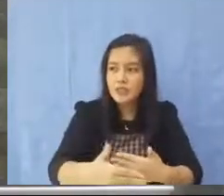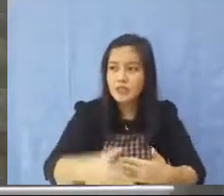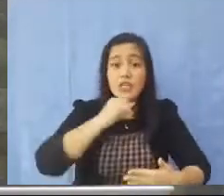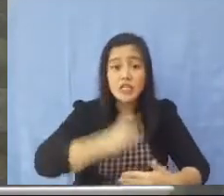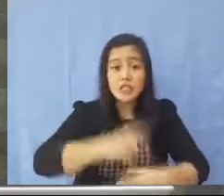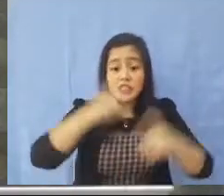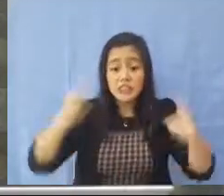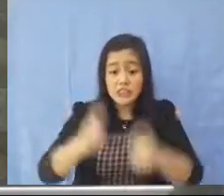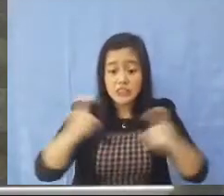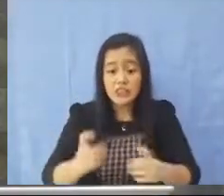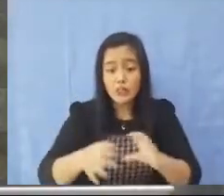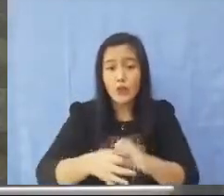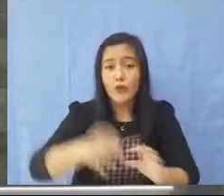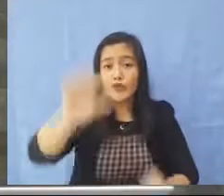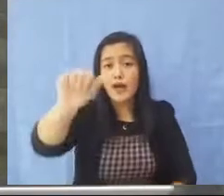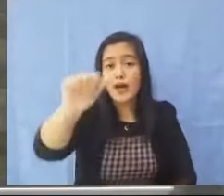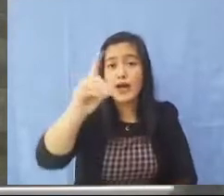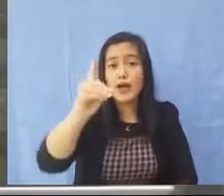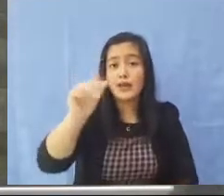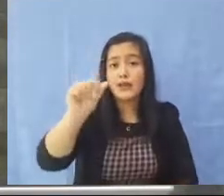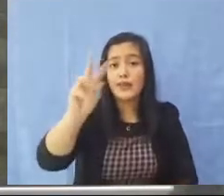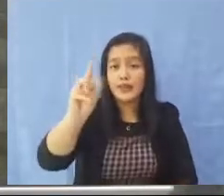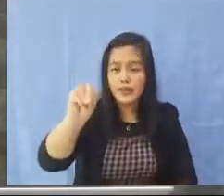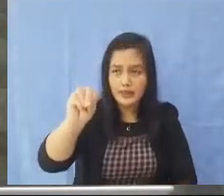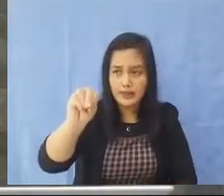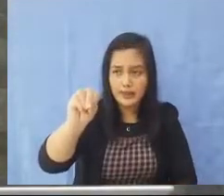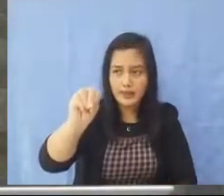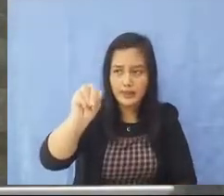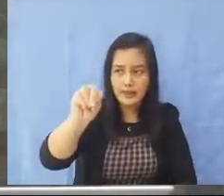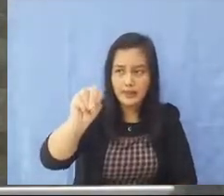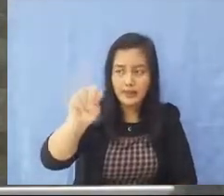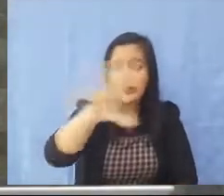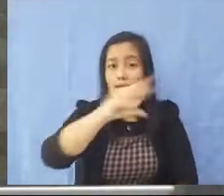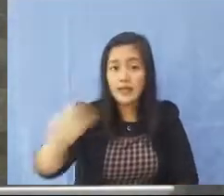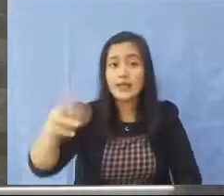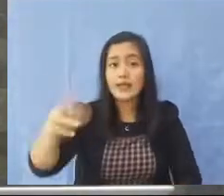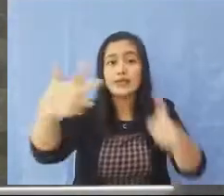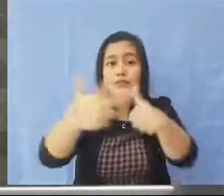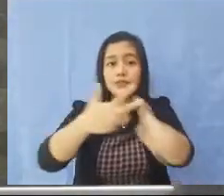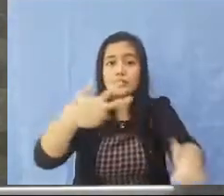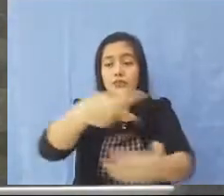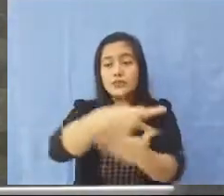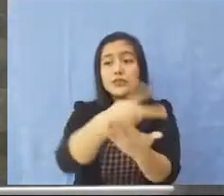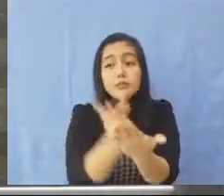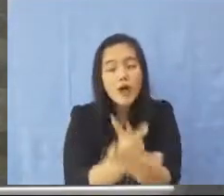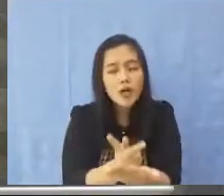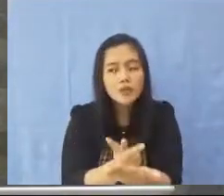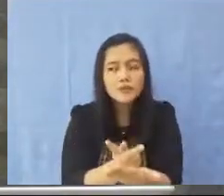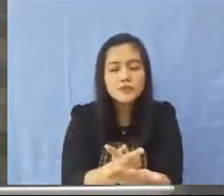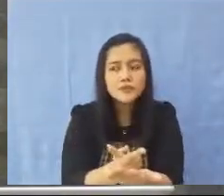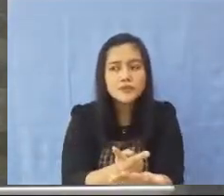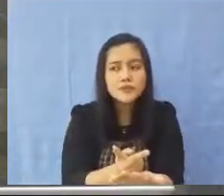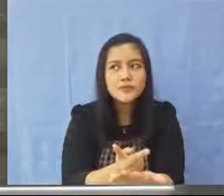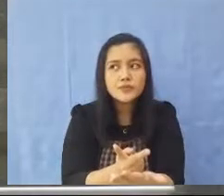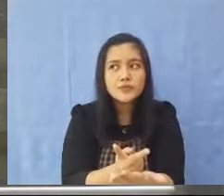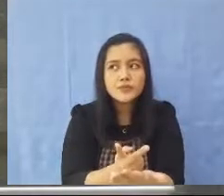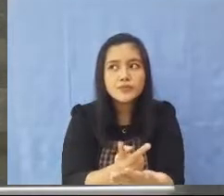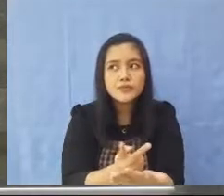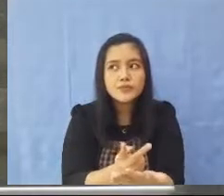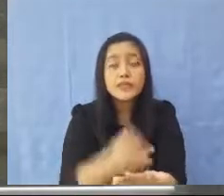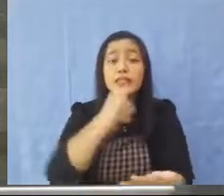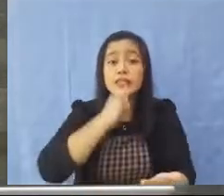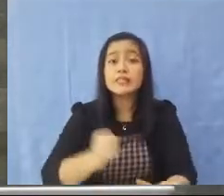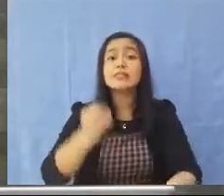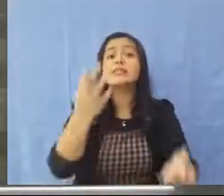ni Adam, the sin of Adam. And then the third part sa corruption of man is the redemption